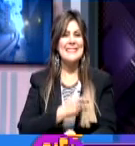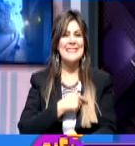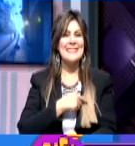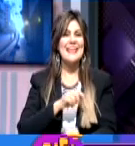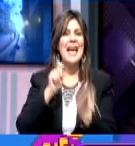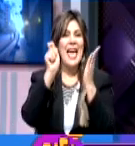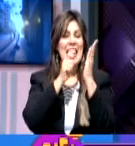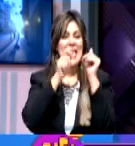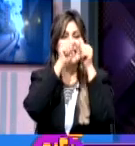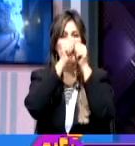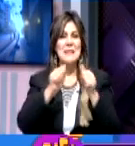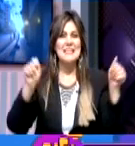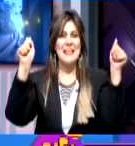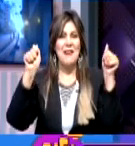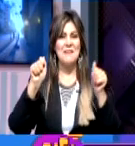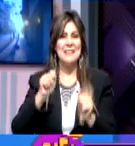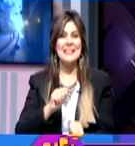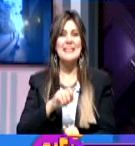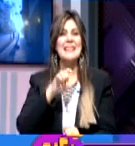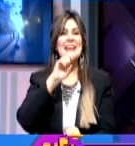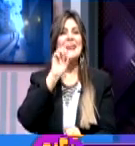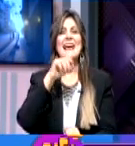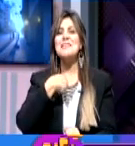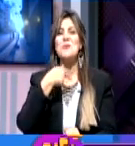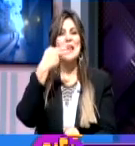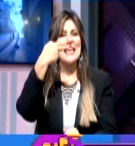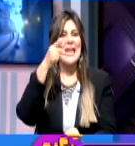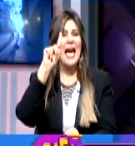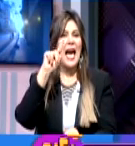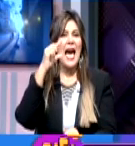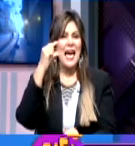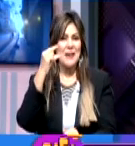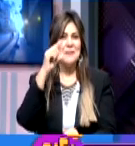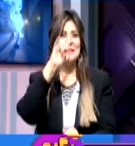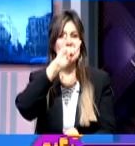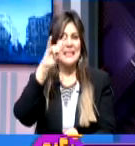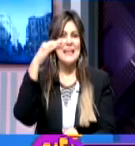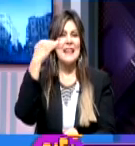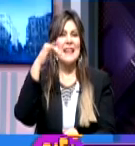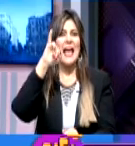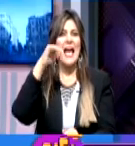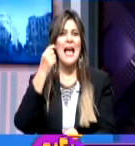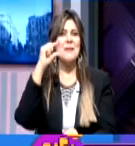الكاتب أستاذ عبد الحليم أنديل. أهلا وسهلا. أهلا بك يا فندم.